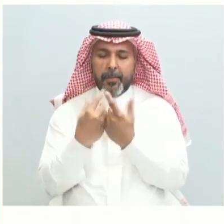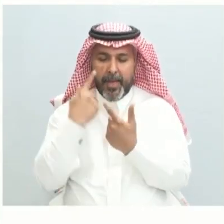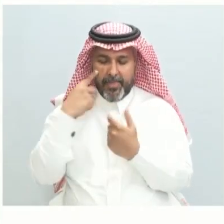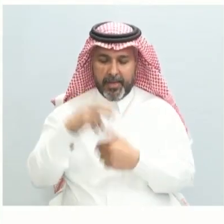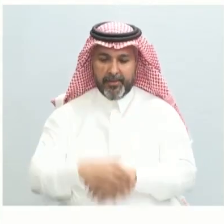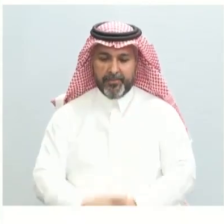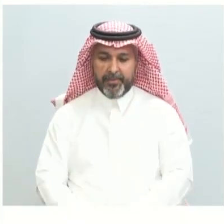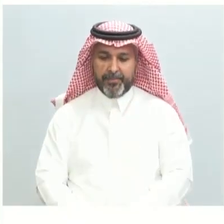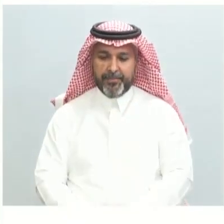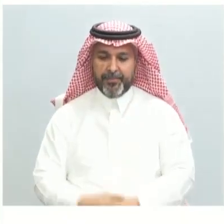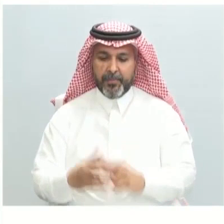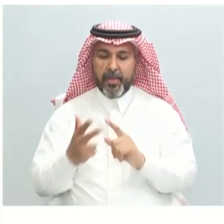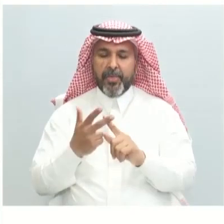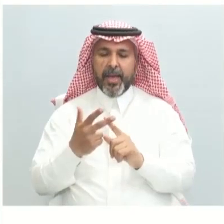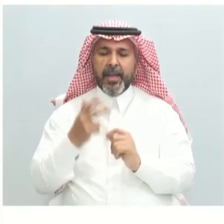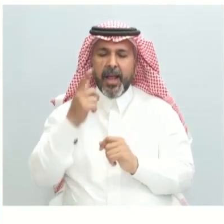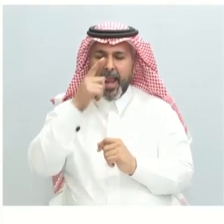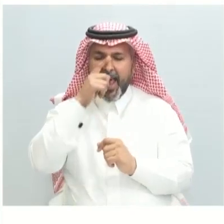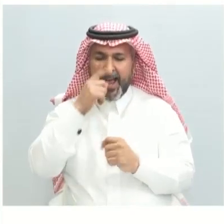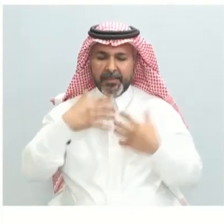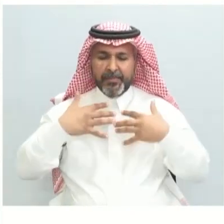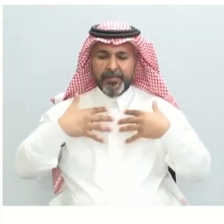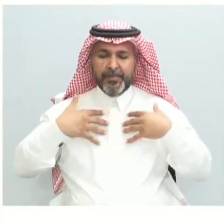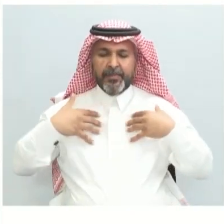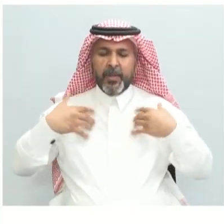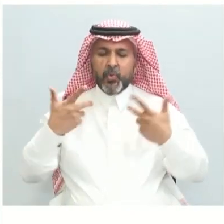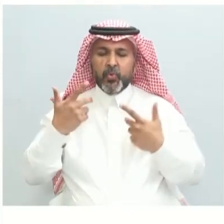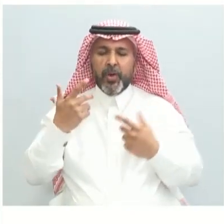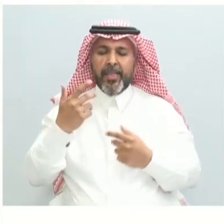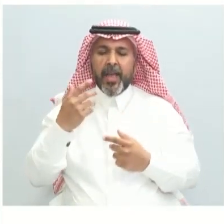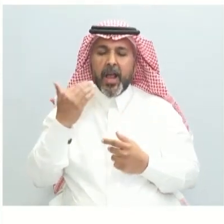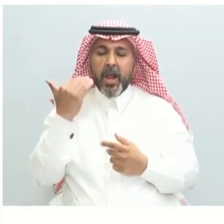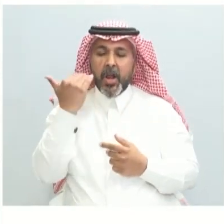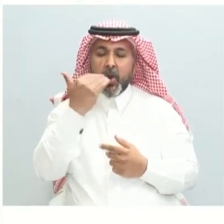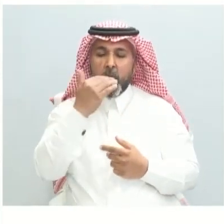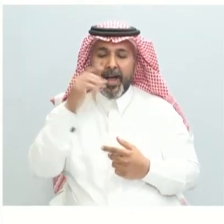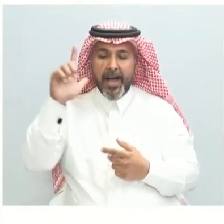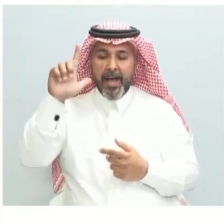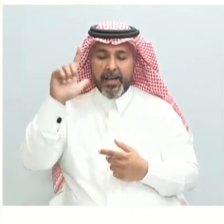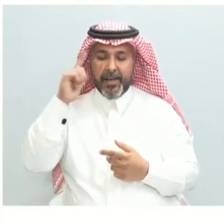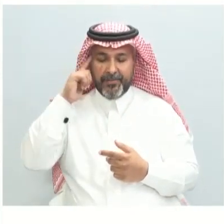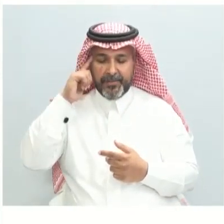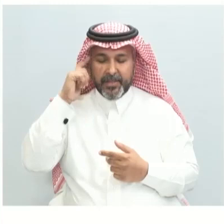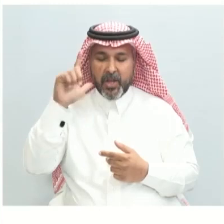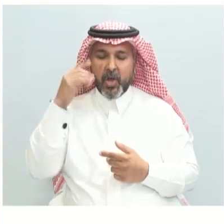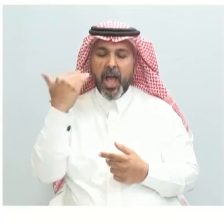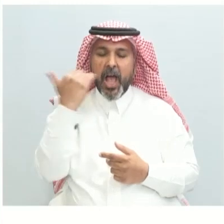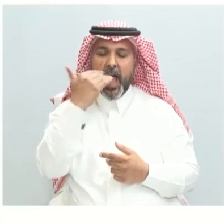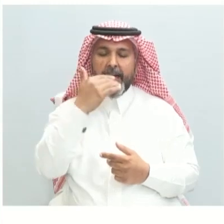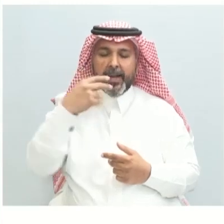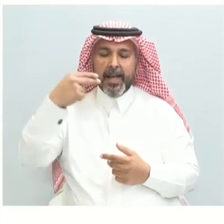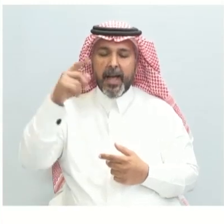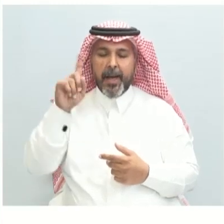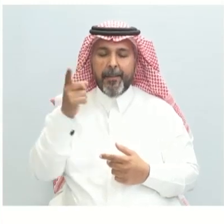الاعتزاز بلغه الوطن وهي اللغه العربيه والتحدث بها في اي مكان في